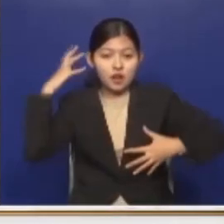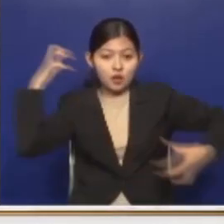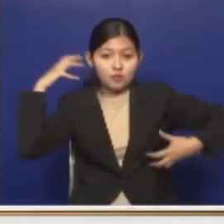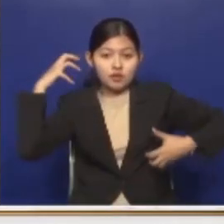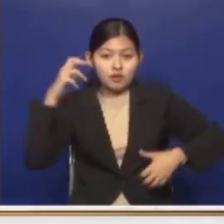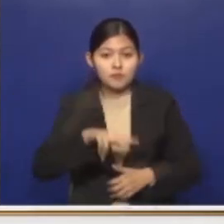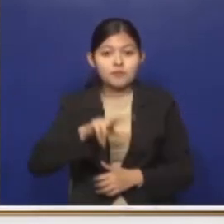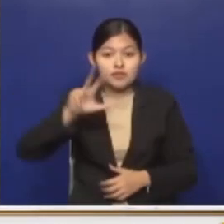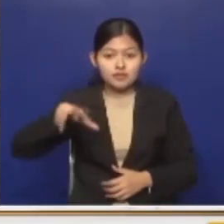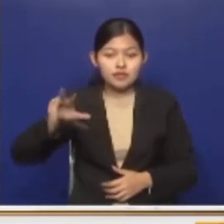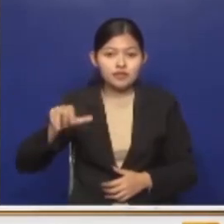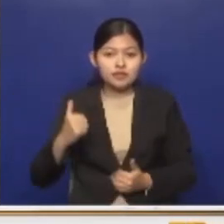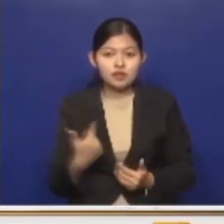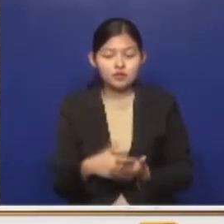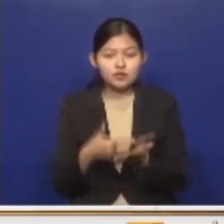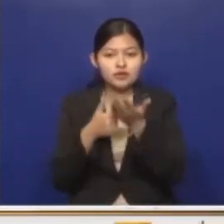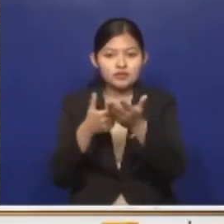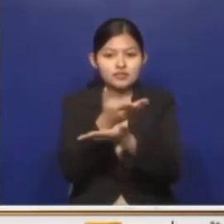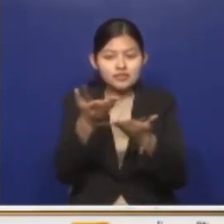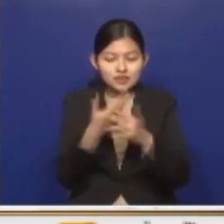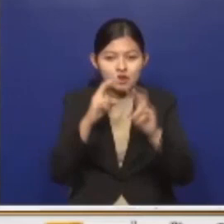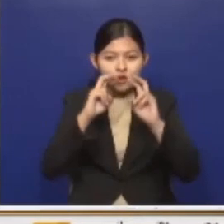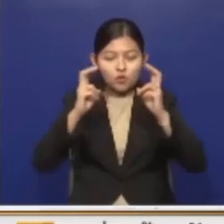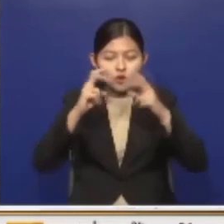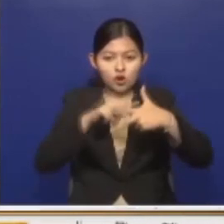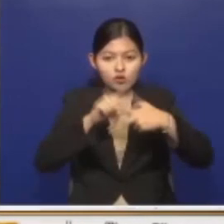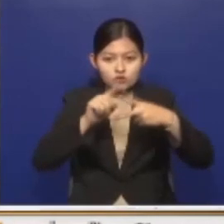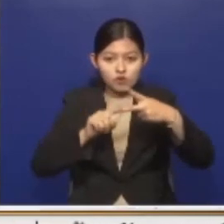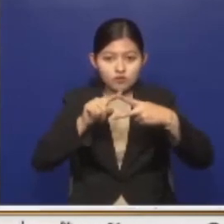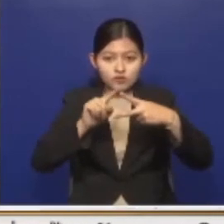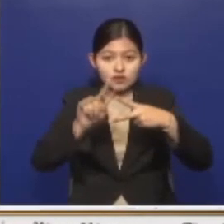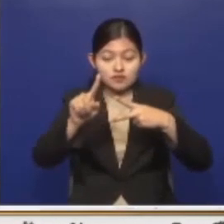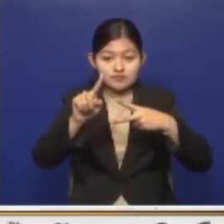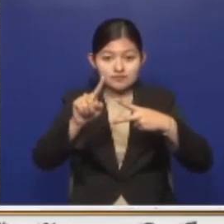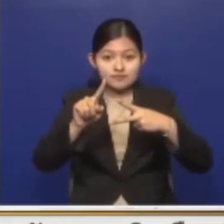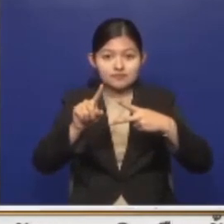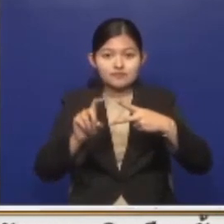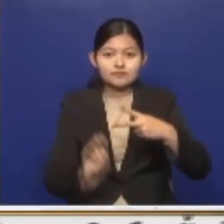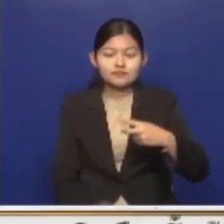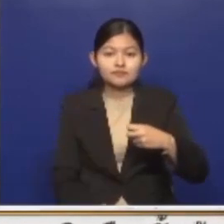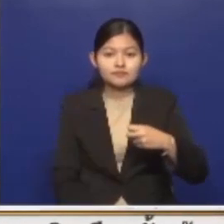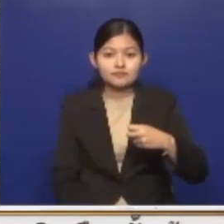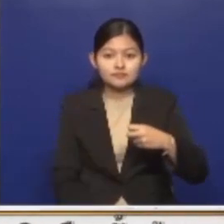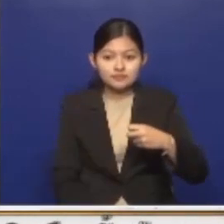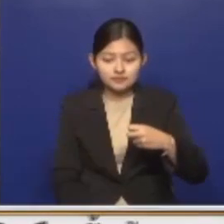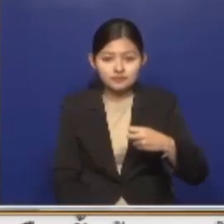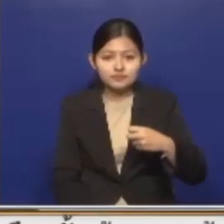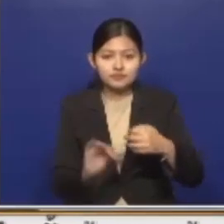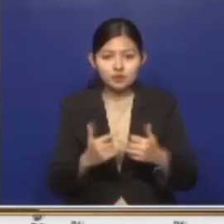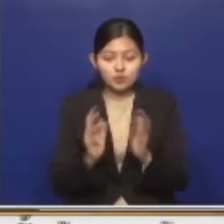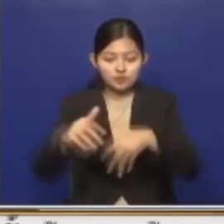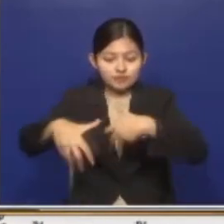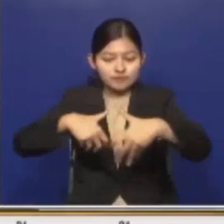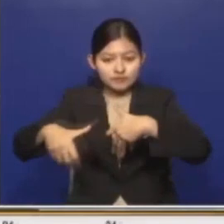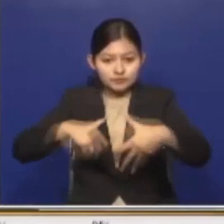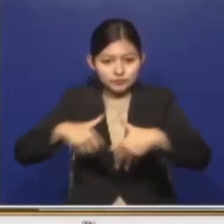รรคเพื่อไทยขออนุญาตหารือท่าน2ประเด็น ครับเชิญนะครับเชิญ ประเด็นที่1นะครับพี่น้องประชาชน